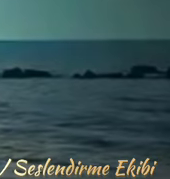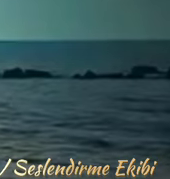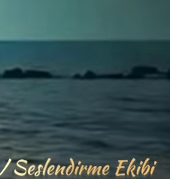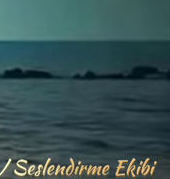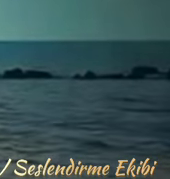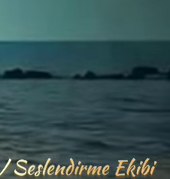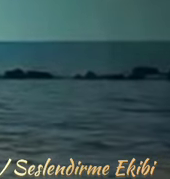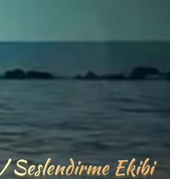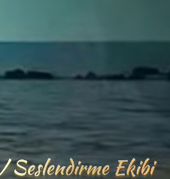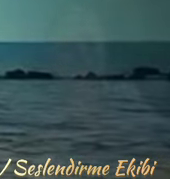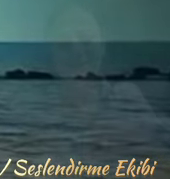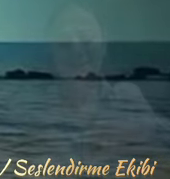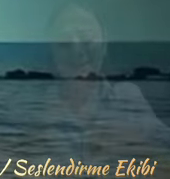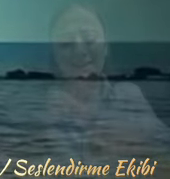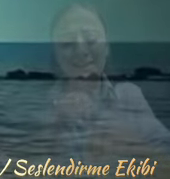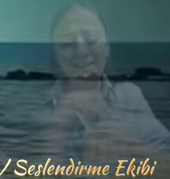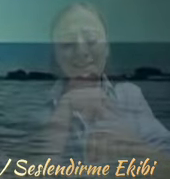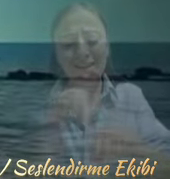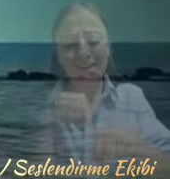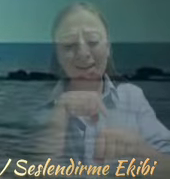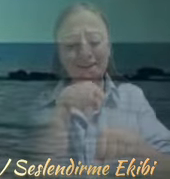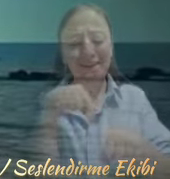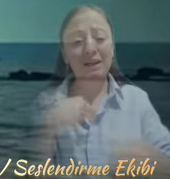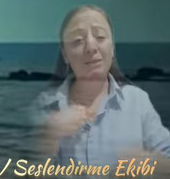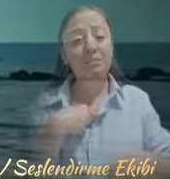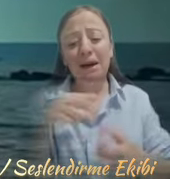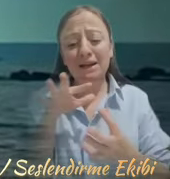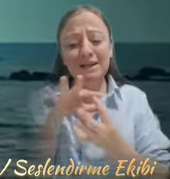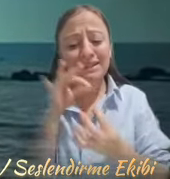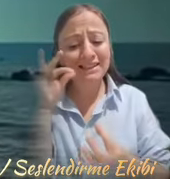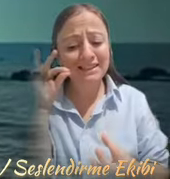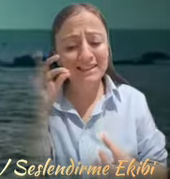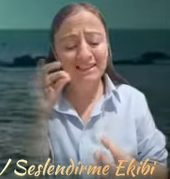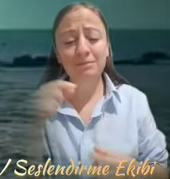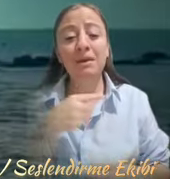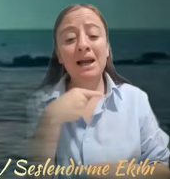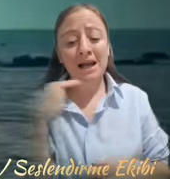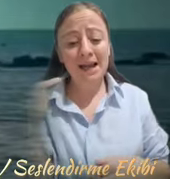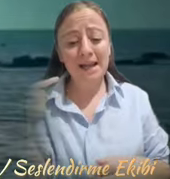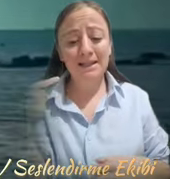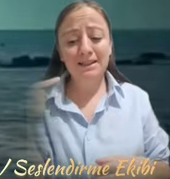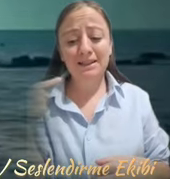Ölgün vakitlerin kurgusunda faniyim eksik yanını arayan.